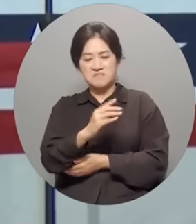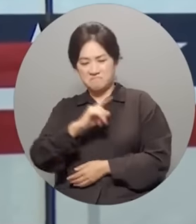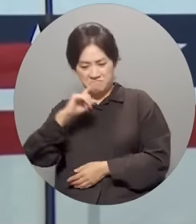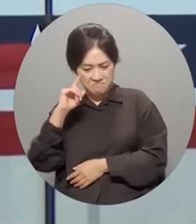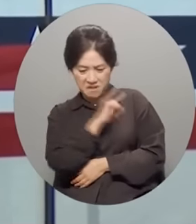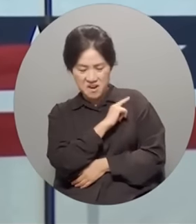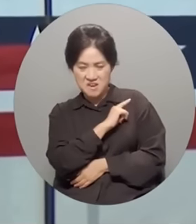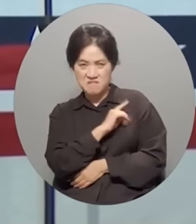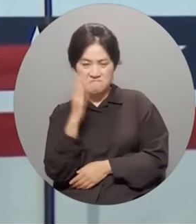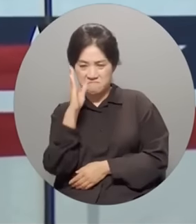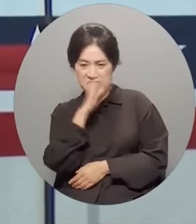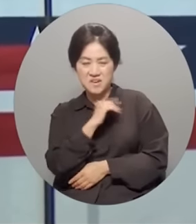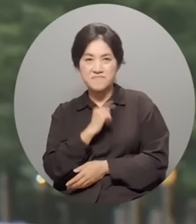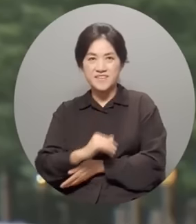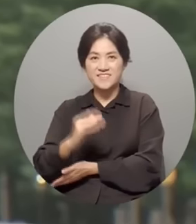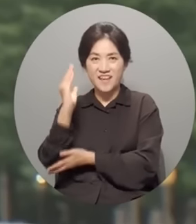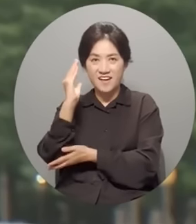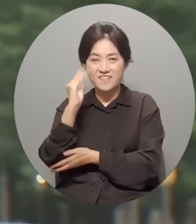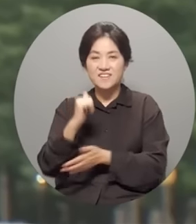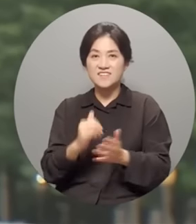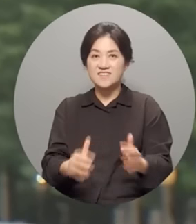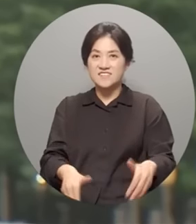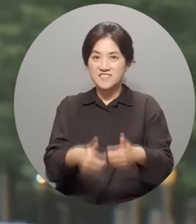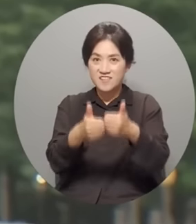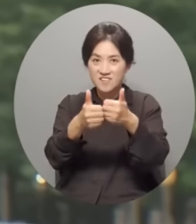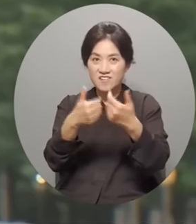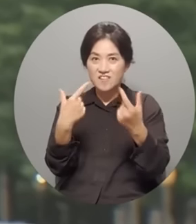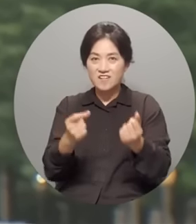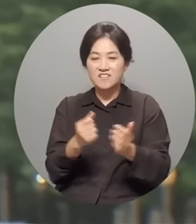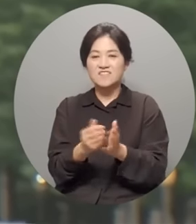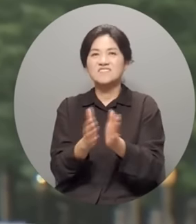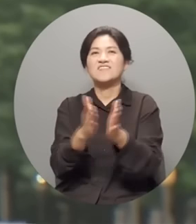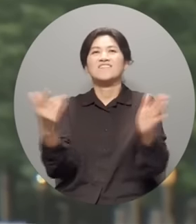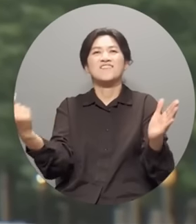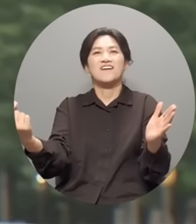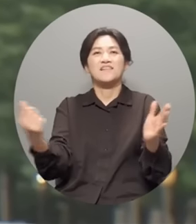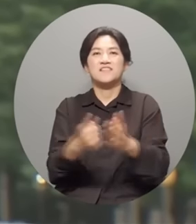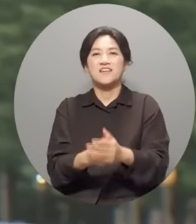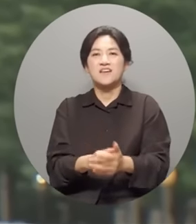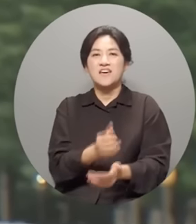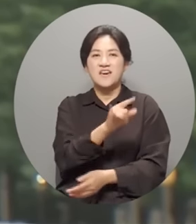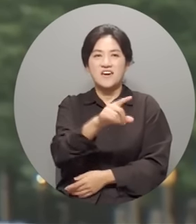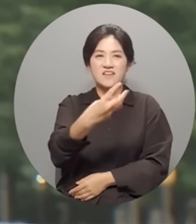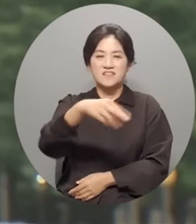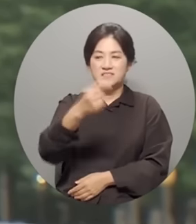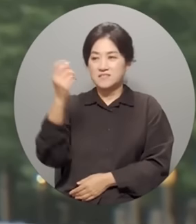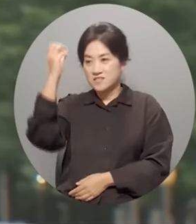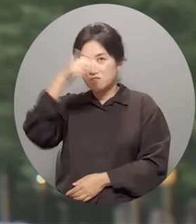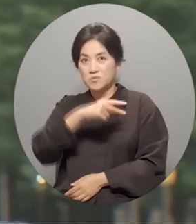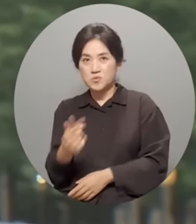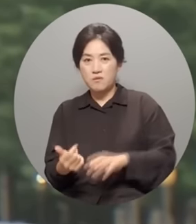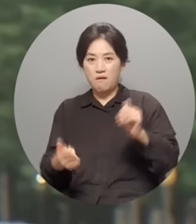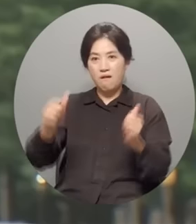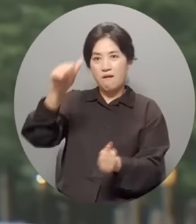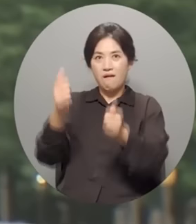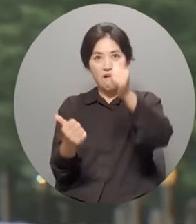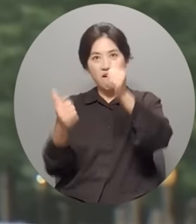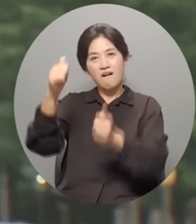나빴다고 혹평했습니다. 본 선거전이 사실상 점화되면서 두 후보의 지지율이